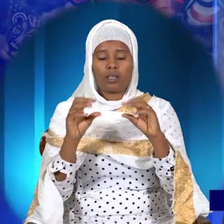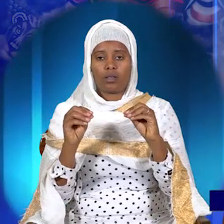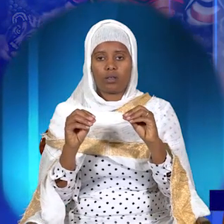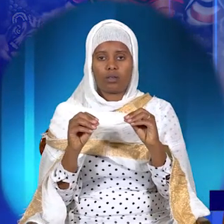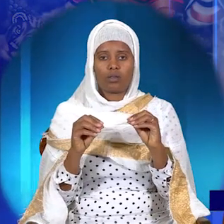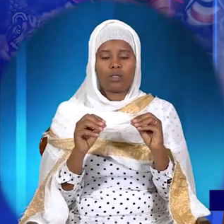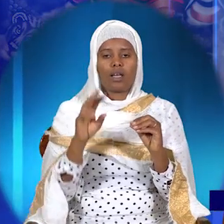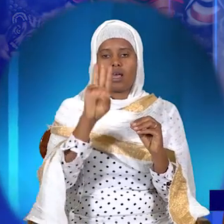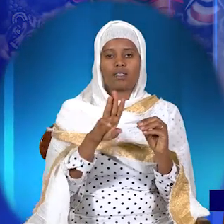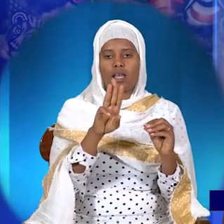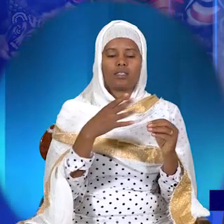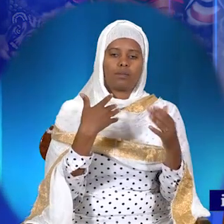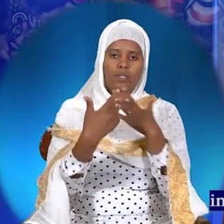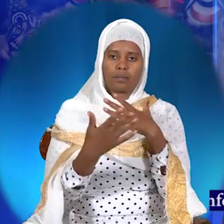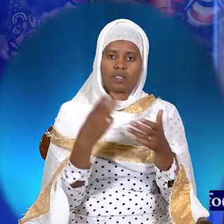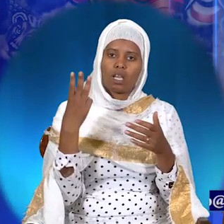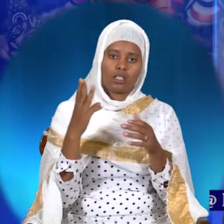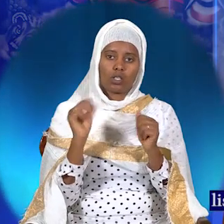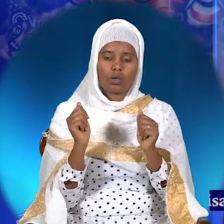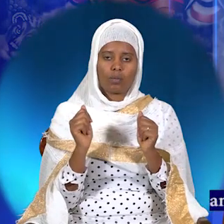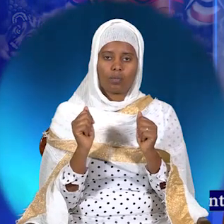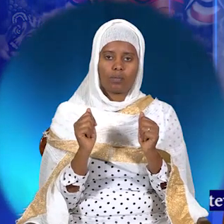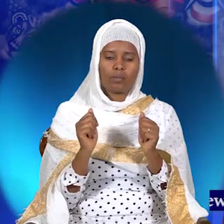ነዚ ናይ ስላሴ ናይ ግብሪ ሰለስትነት